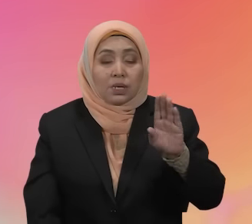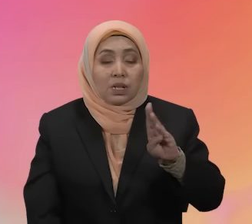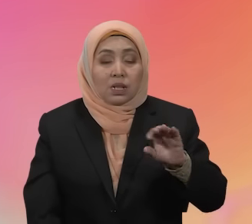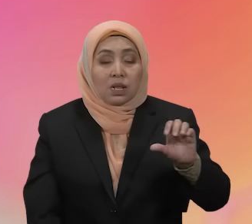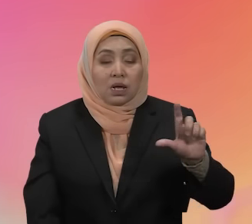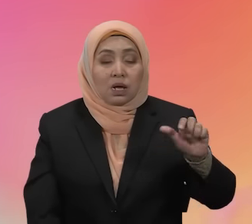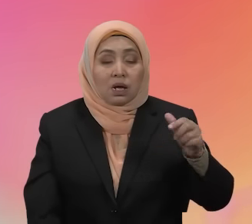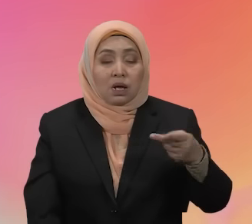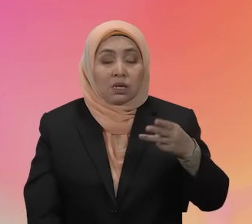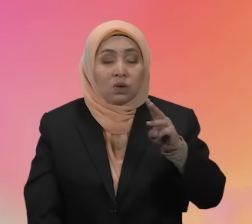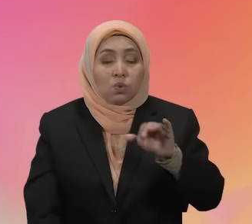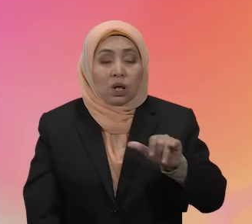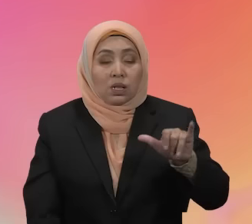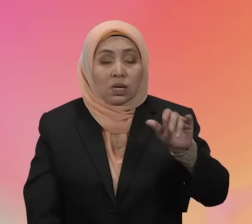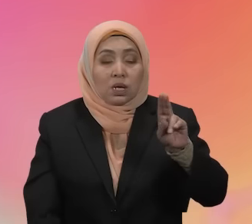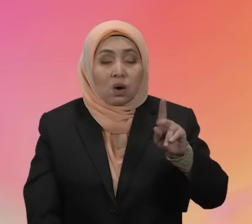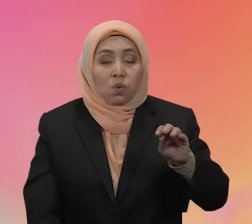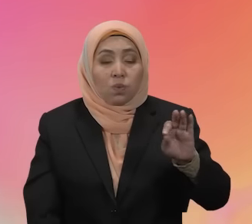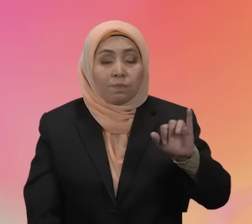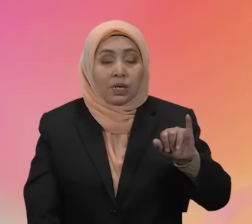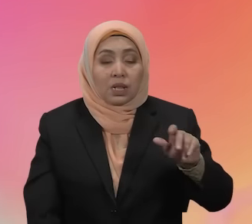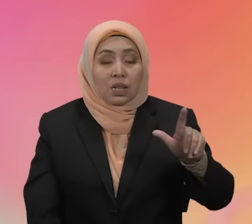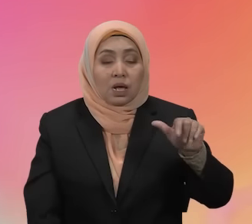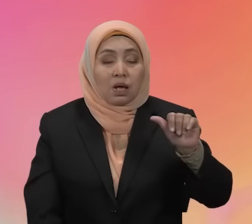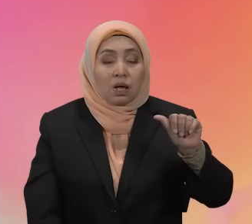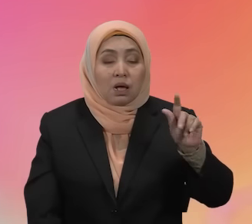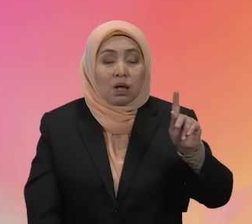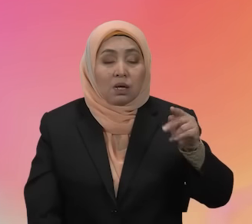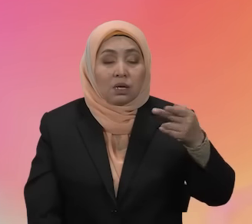آمن بالله واليوم